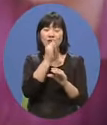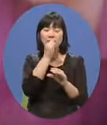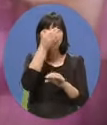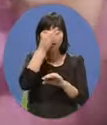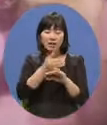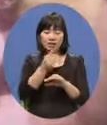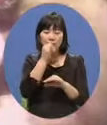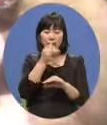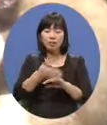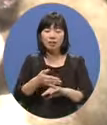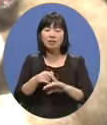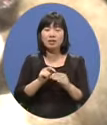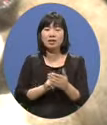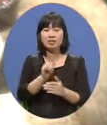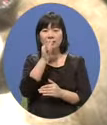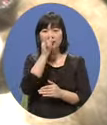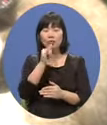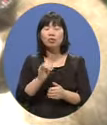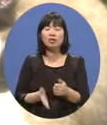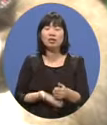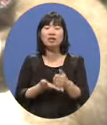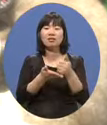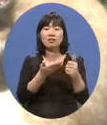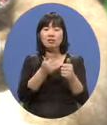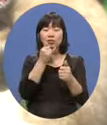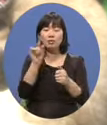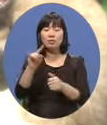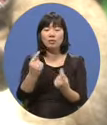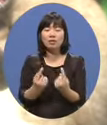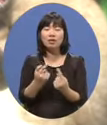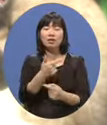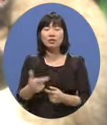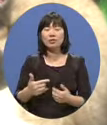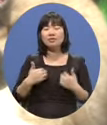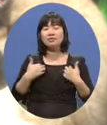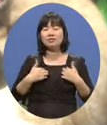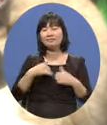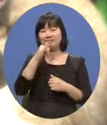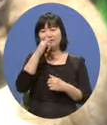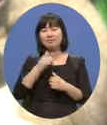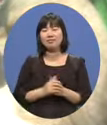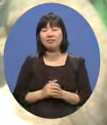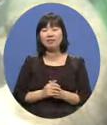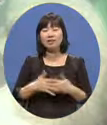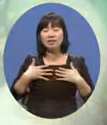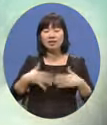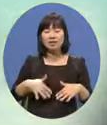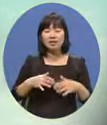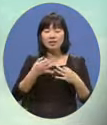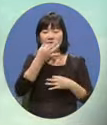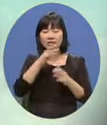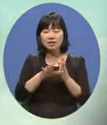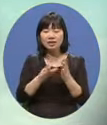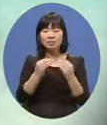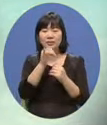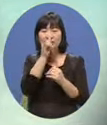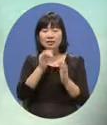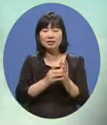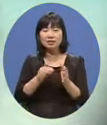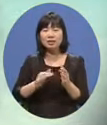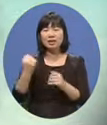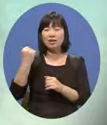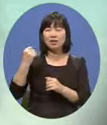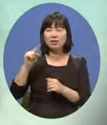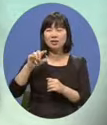하고 고맙기도 하고 대견하기도 하고 무엇보다 너무너무 재미있어. 지치고 힘들 때도 많지만 그